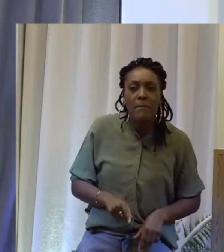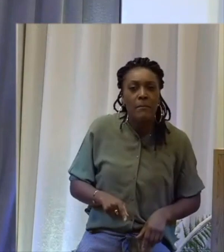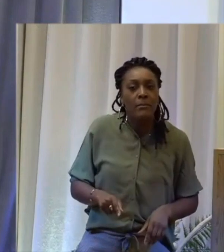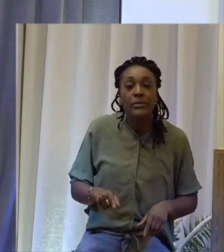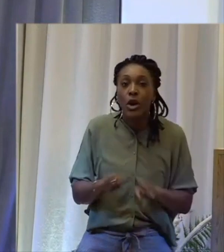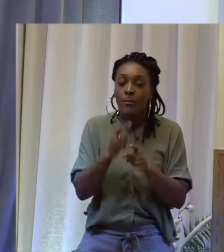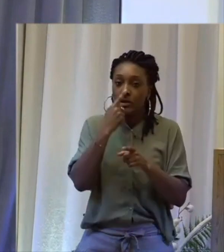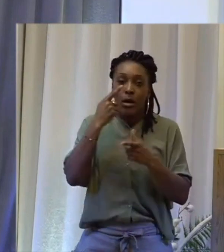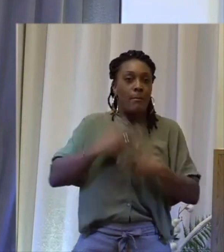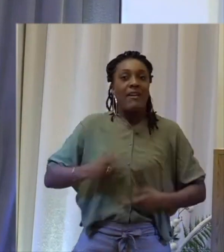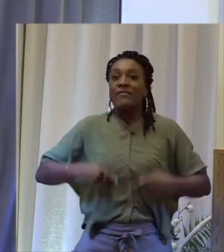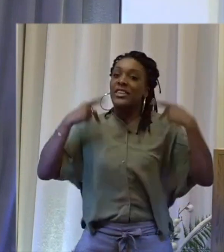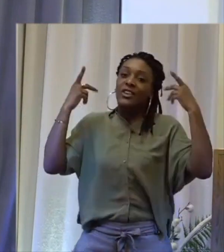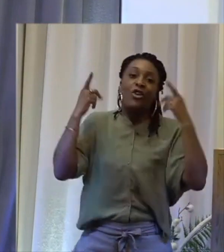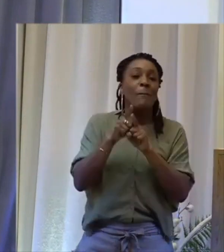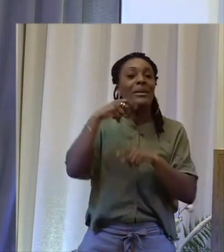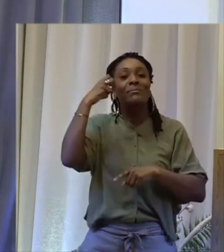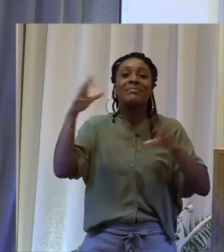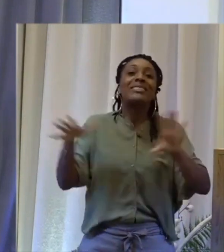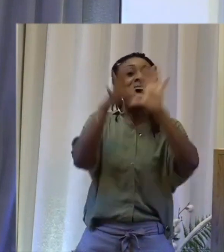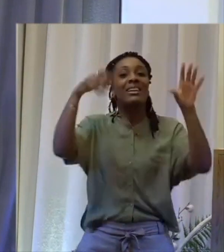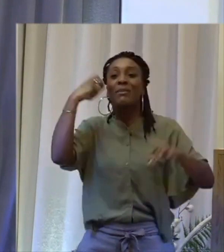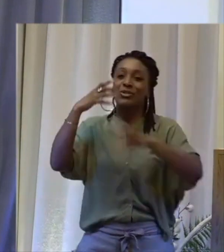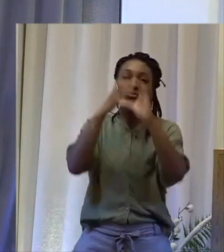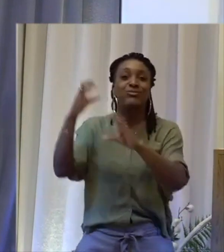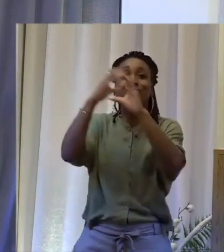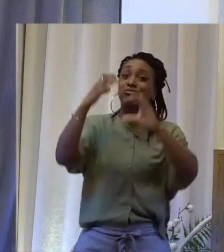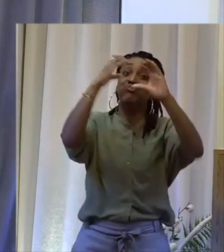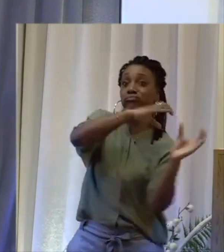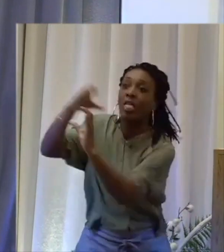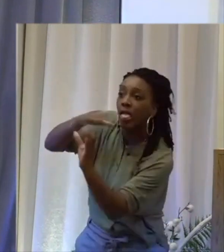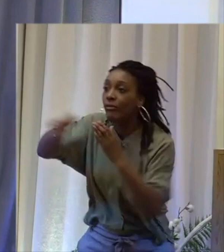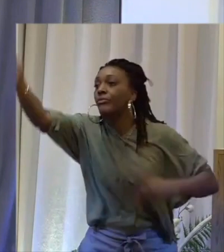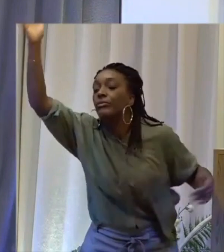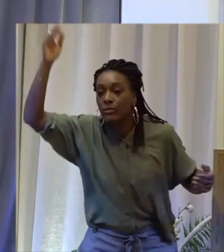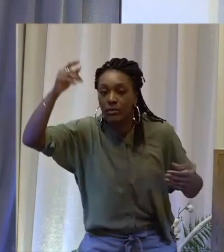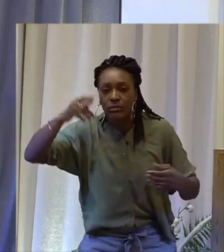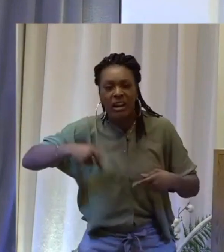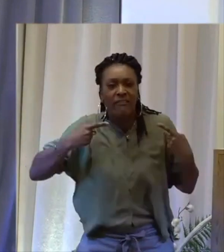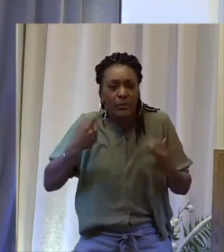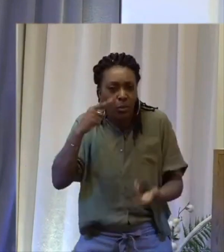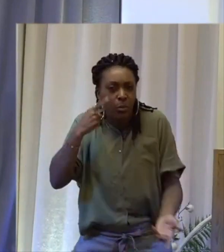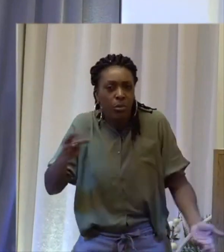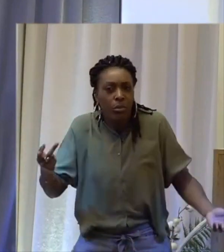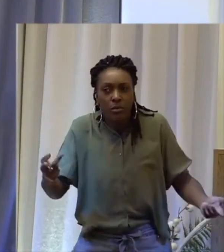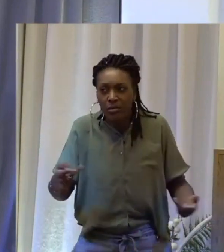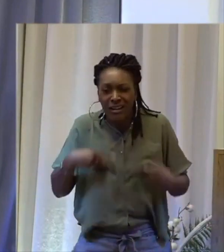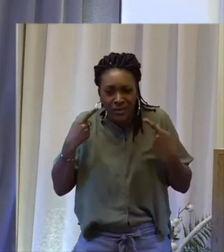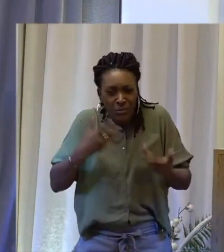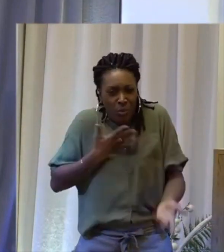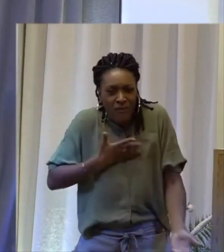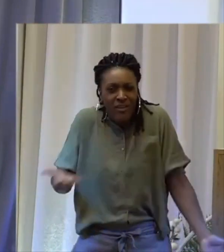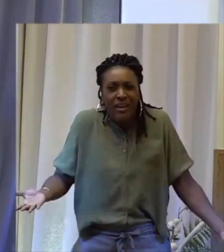train qui déraille et on se dit « mais où est-ce que je vais ?» La vie sert à quoi? Est-ce que la vie sert à être vécue de cette